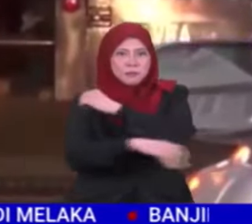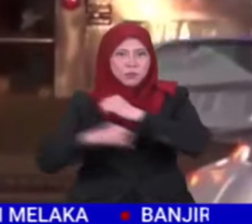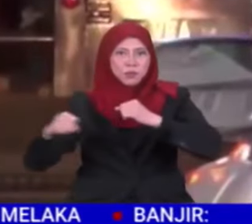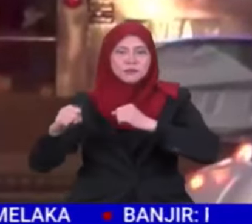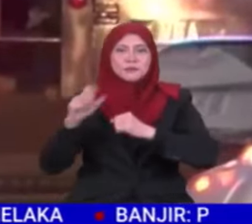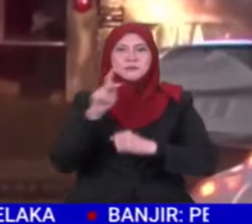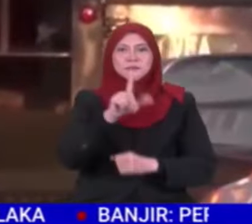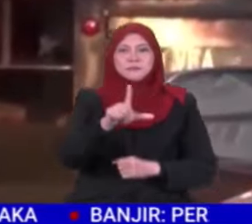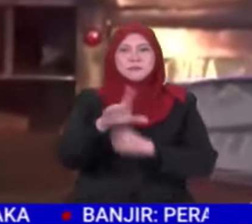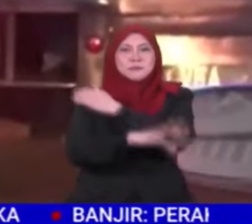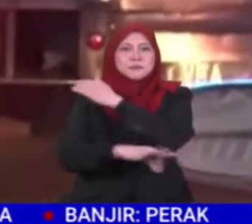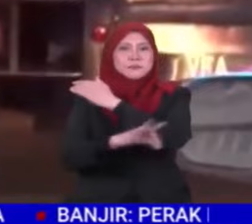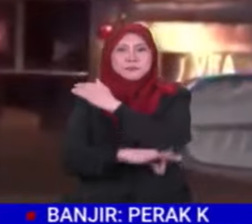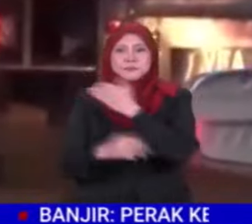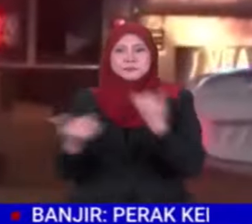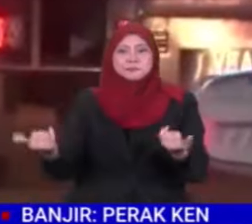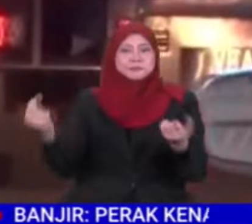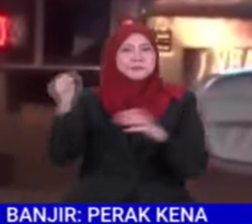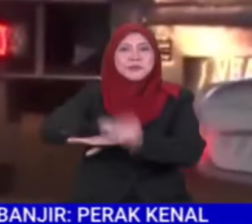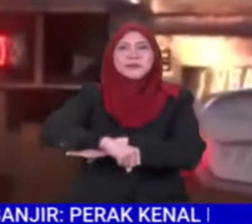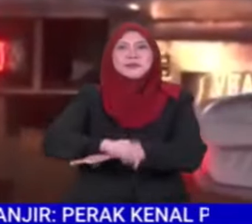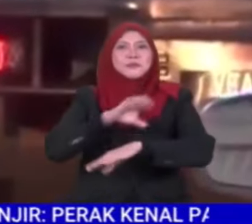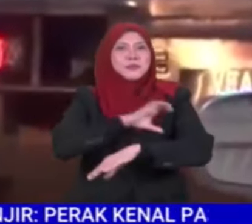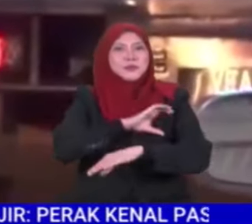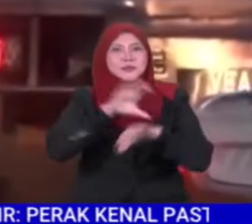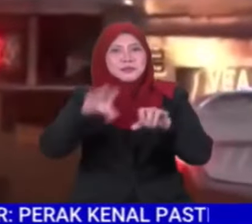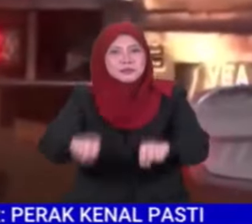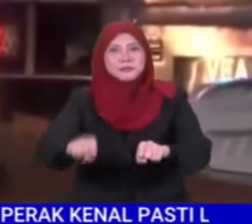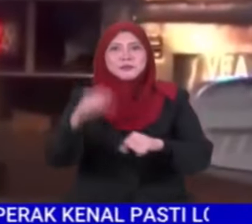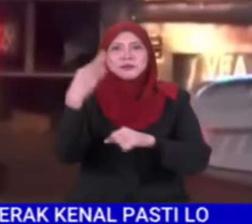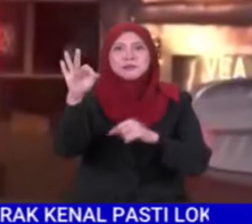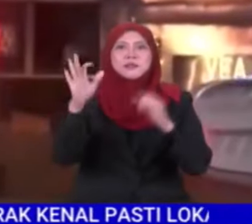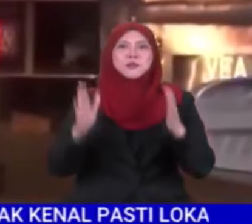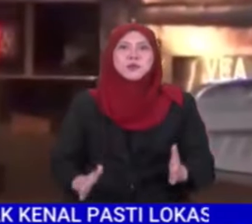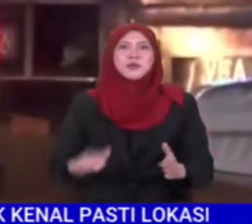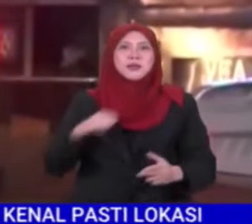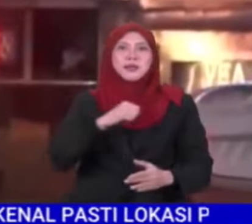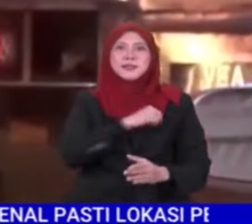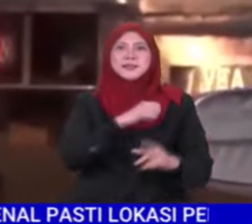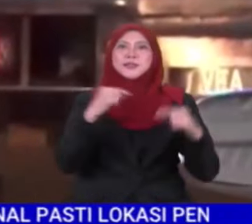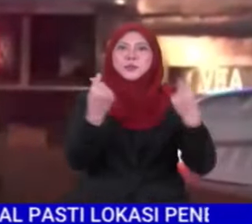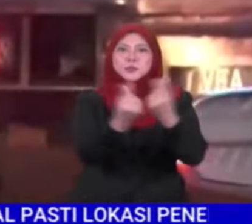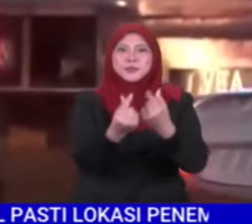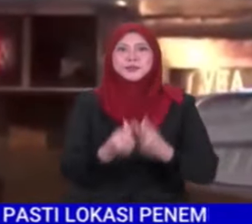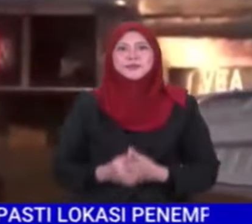Lumpur dan Negeri Sembilan tumpas apabila polis menahan 19 orang ahlinya.